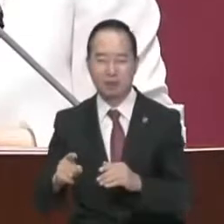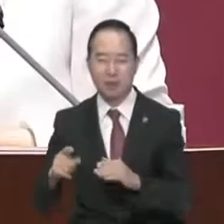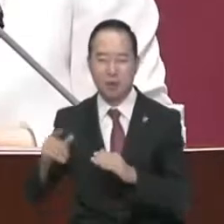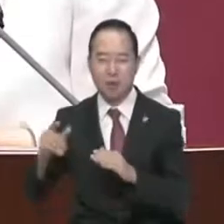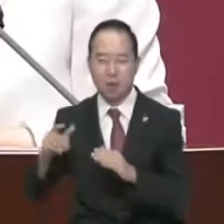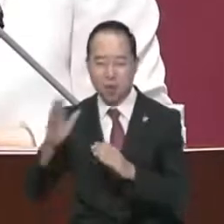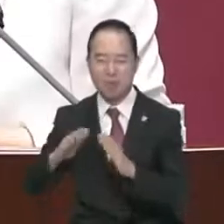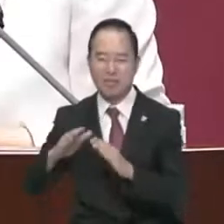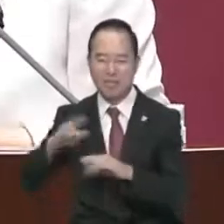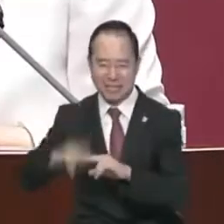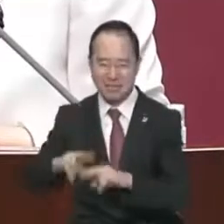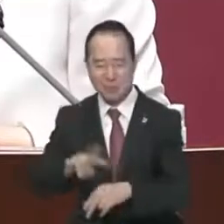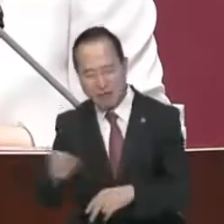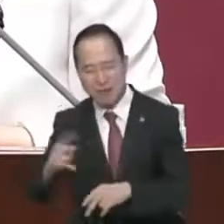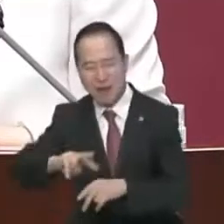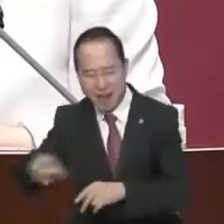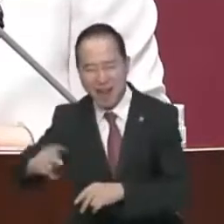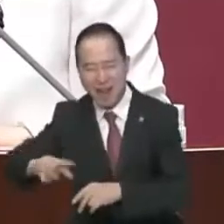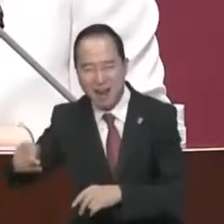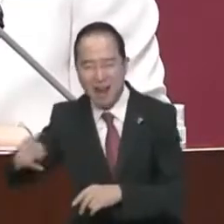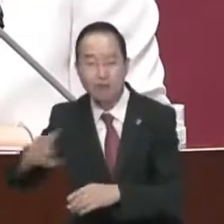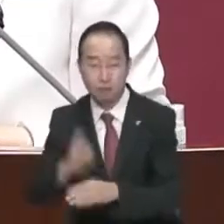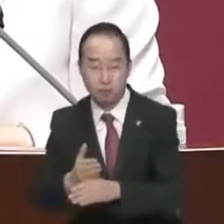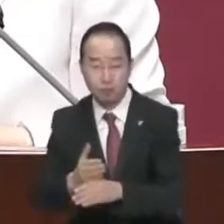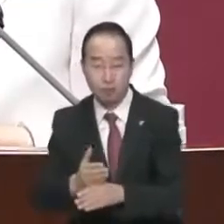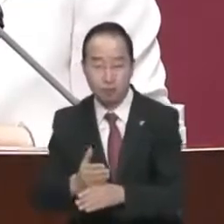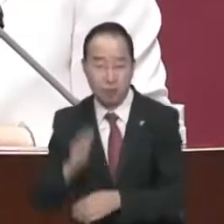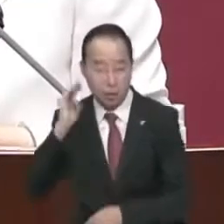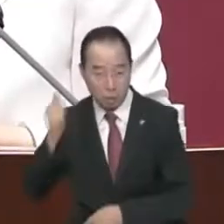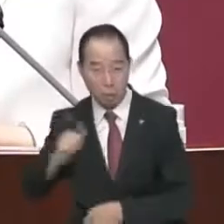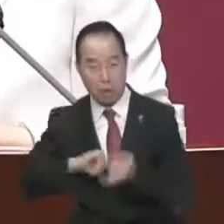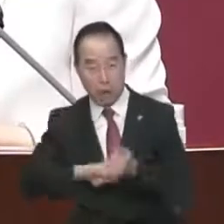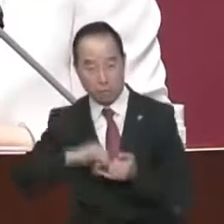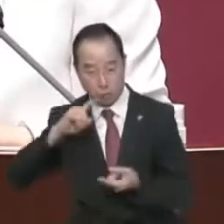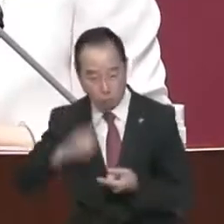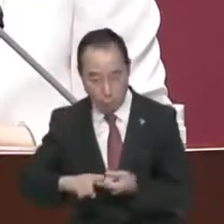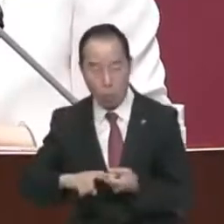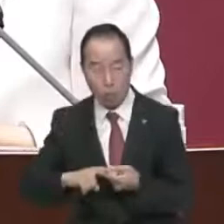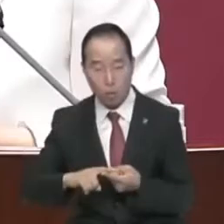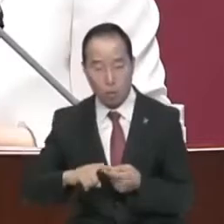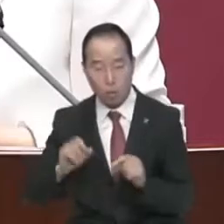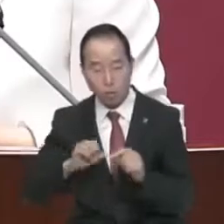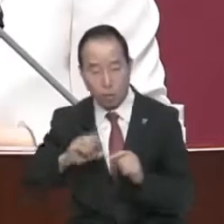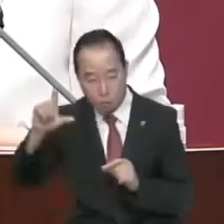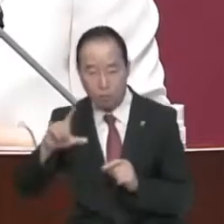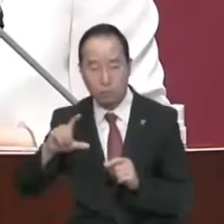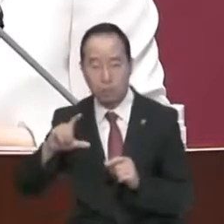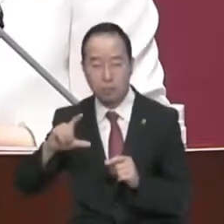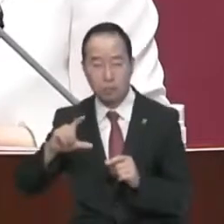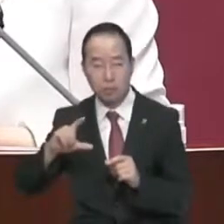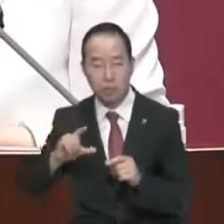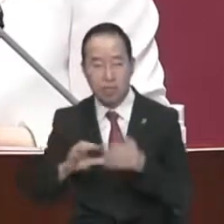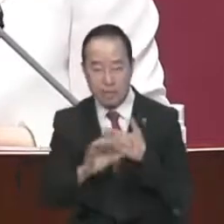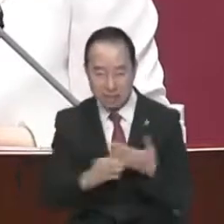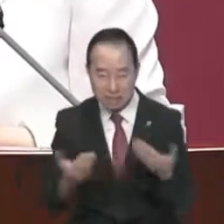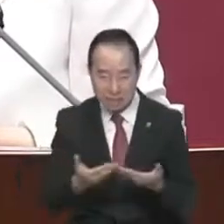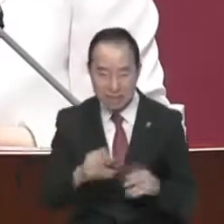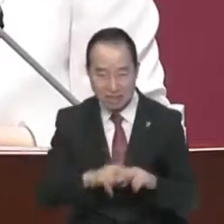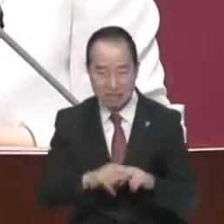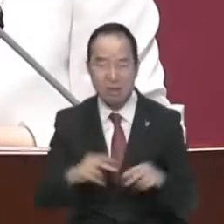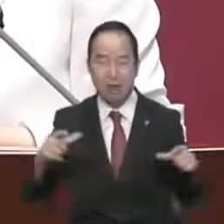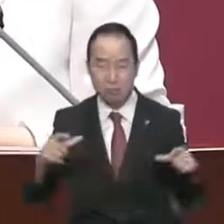그리고 대통령께서 약속하신 대로 거의 목표를 다 채워가고